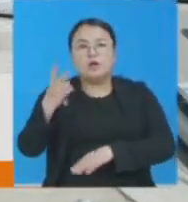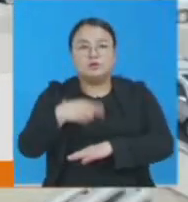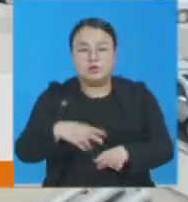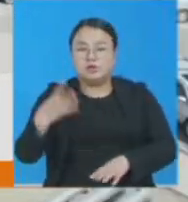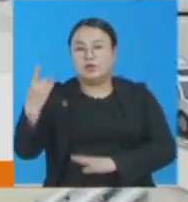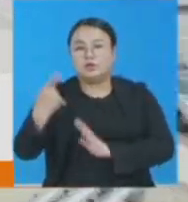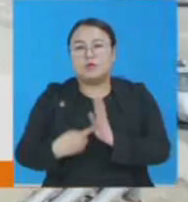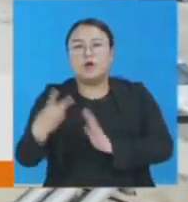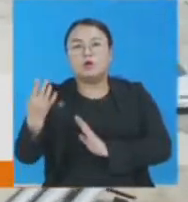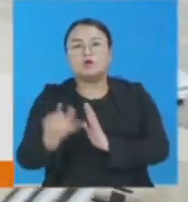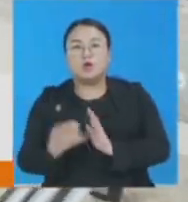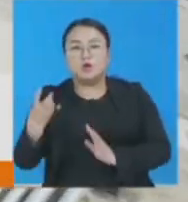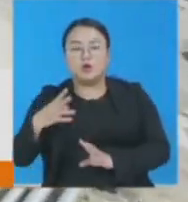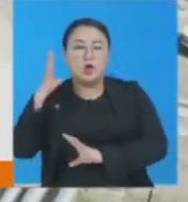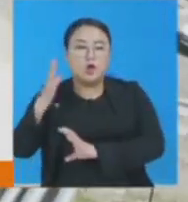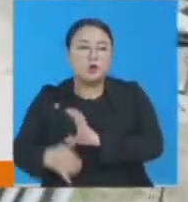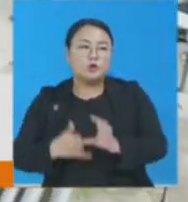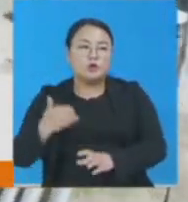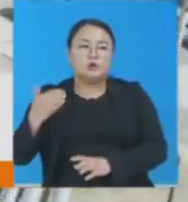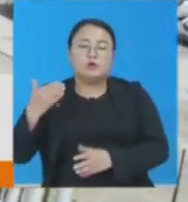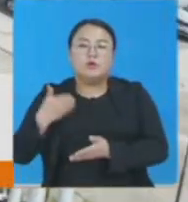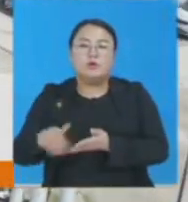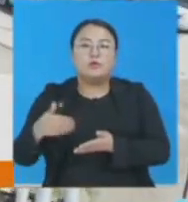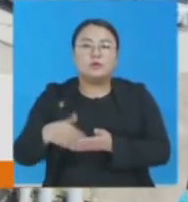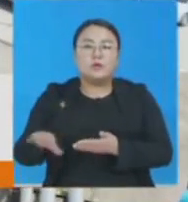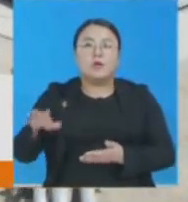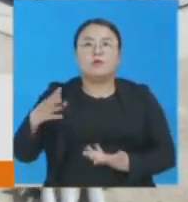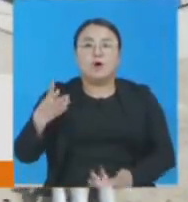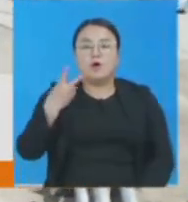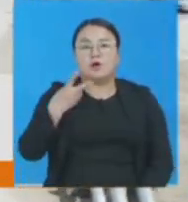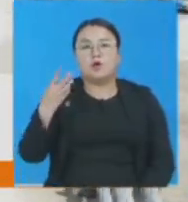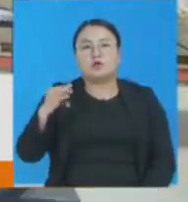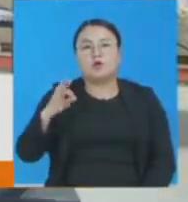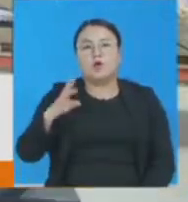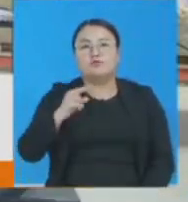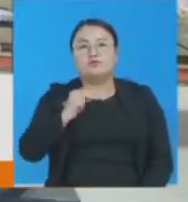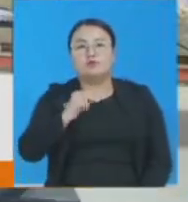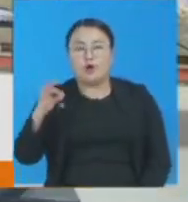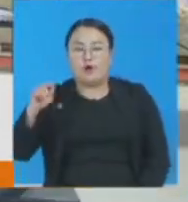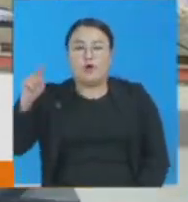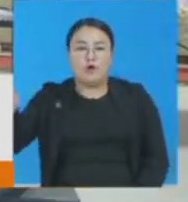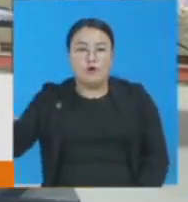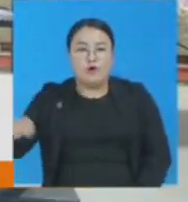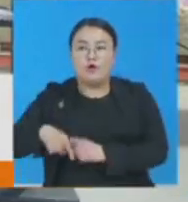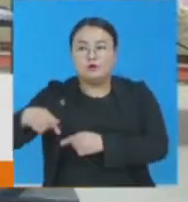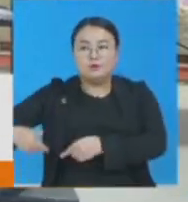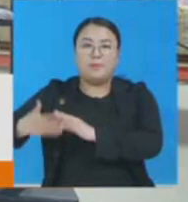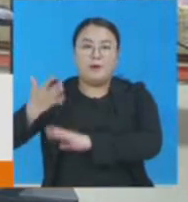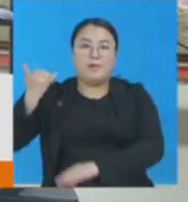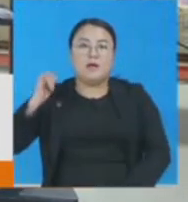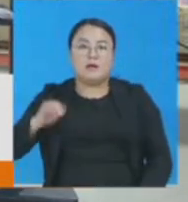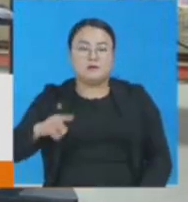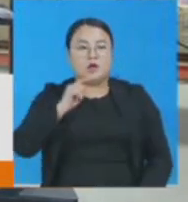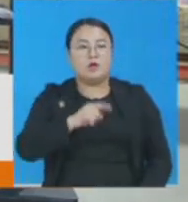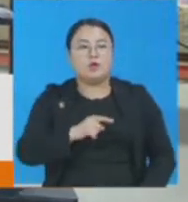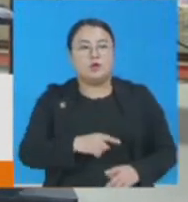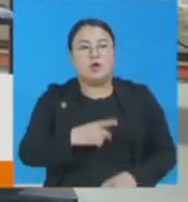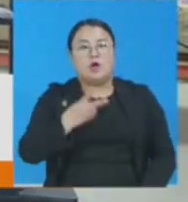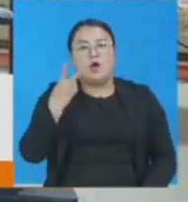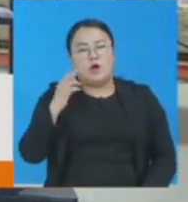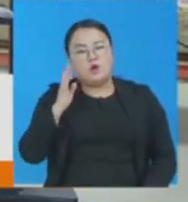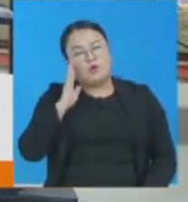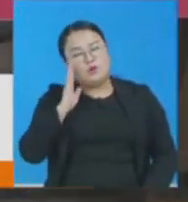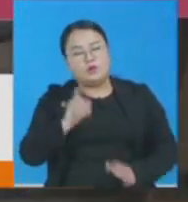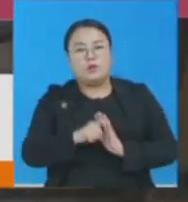сарын 27-ны өдөр олон улсын худалдаа логистикийн төв буюу 22-ийн төвчөний авто худалдааны цогцлбарт байгуулсан. Ингээд өнгөрсөн 20 гаруй